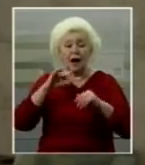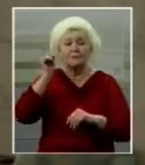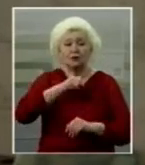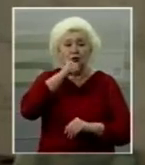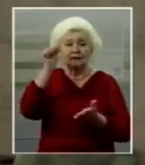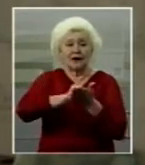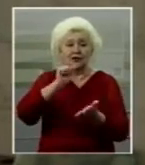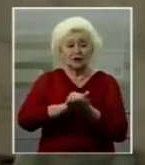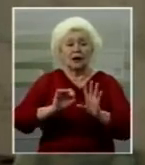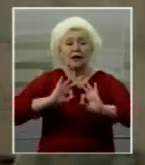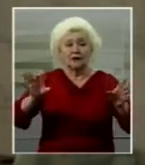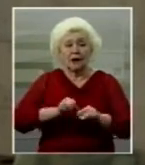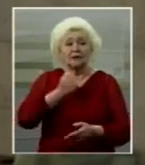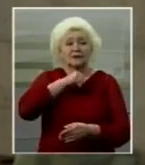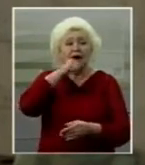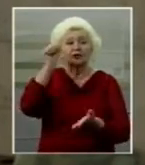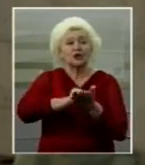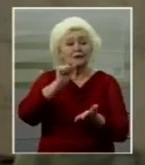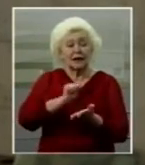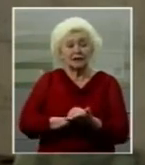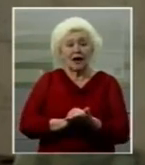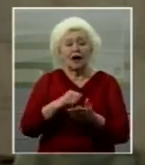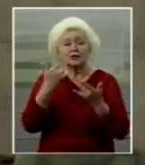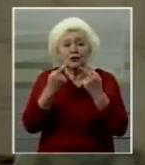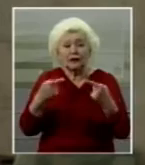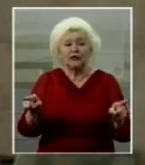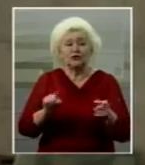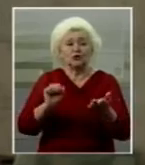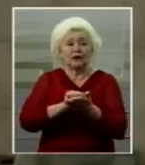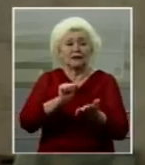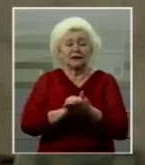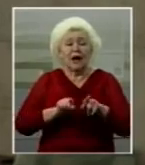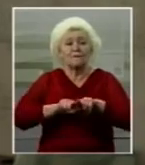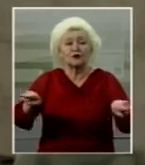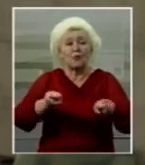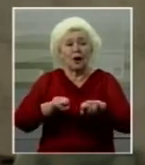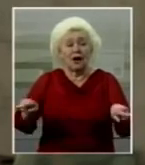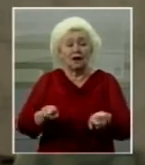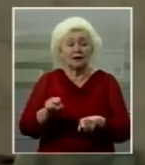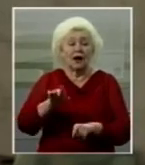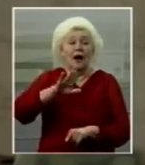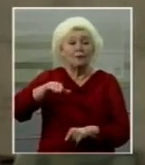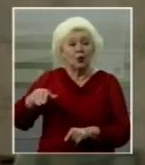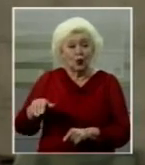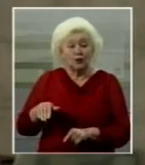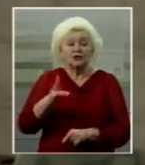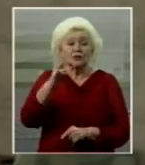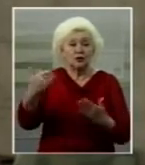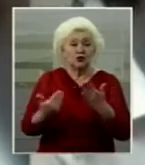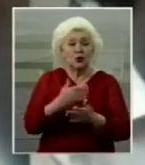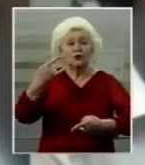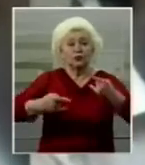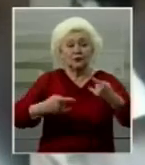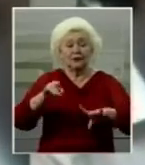старшим редактором інформації, старшим редактором іншої редакції, пропаганди. От. А потім знову